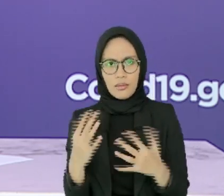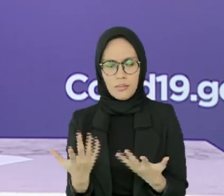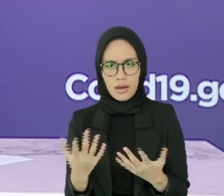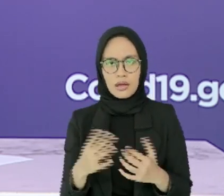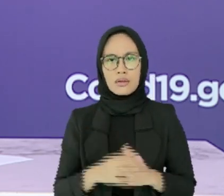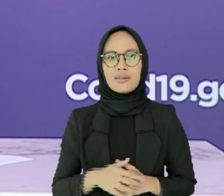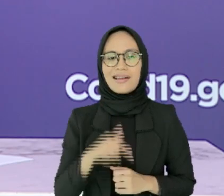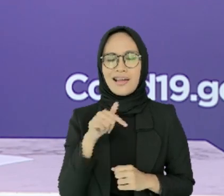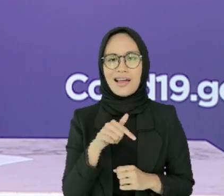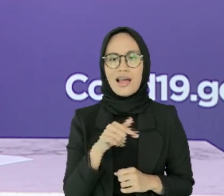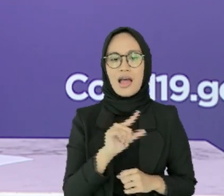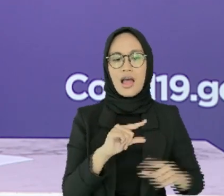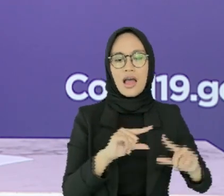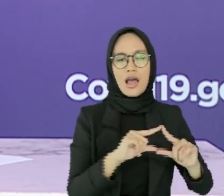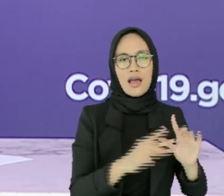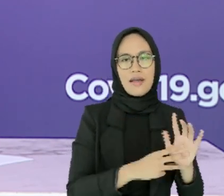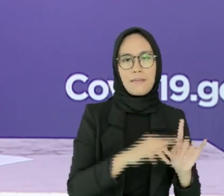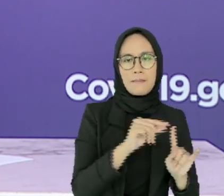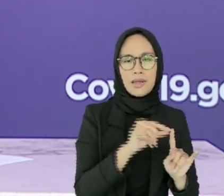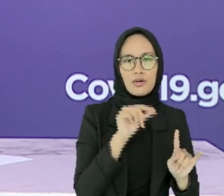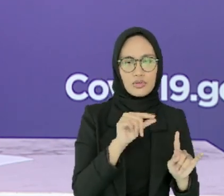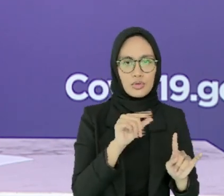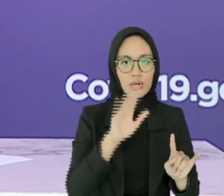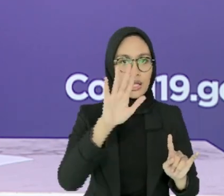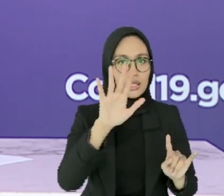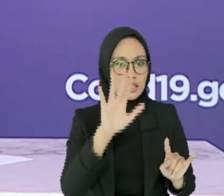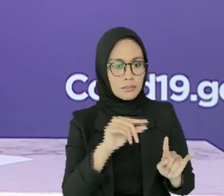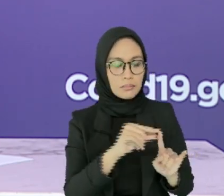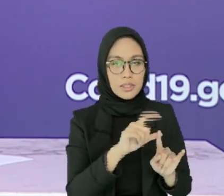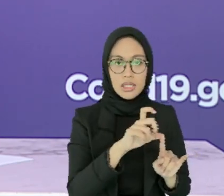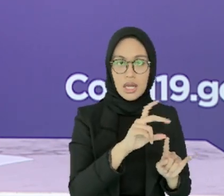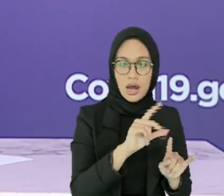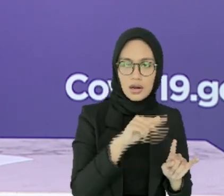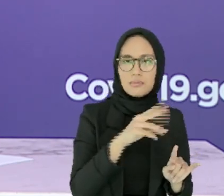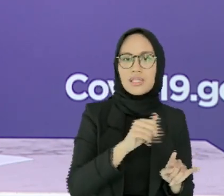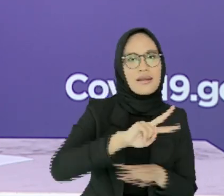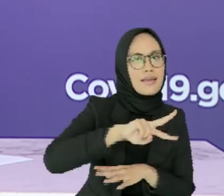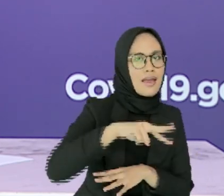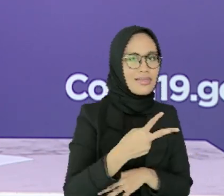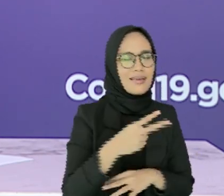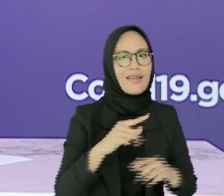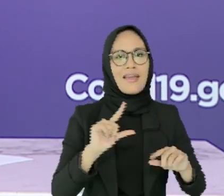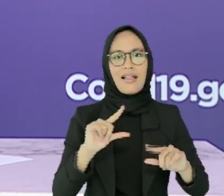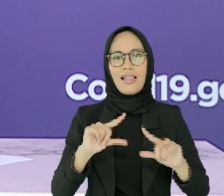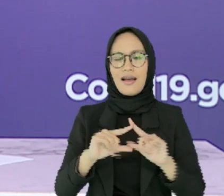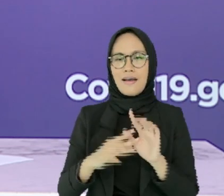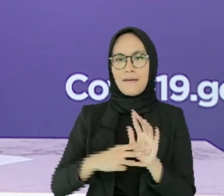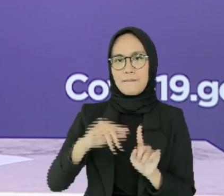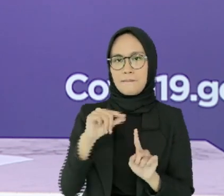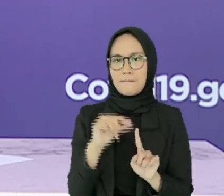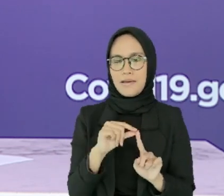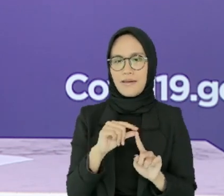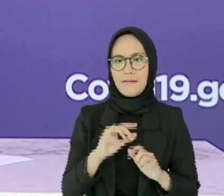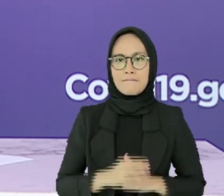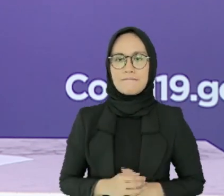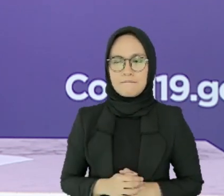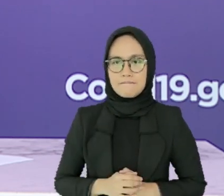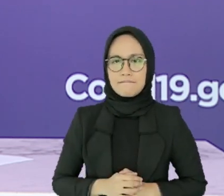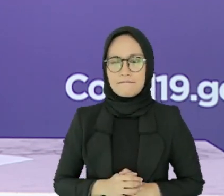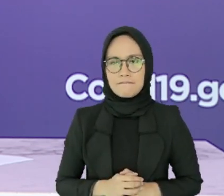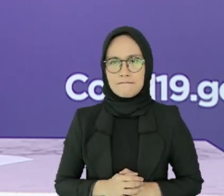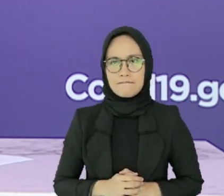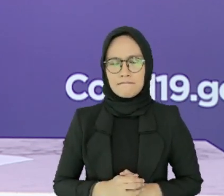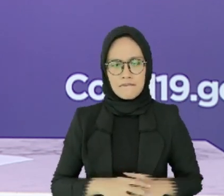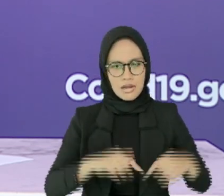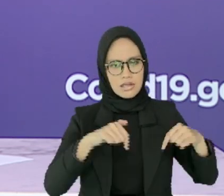disamping PC r&d cm sedangkan di berbagai negara lain terdapat beberapa jenis tes deteksi Nate